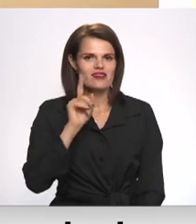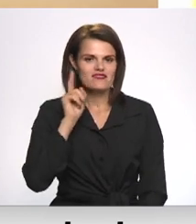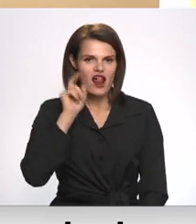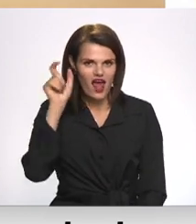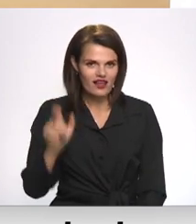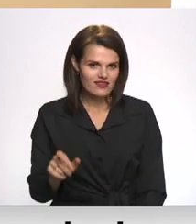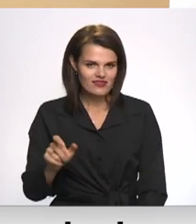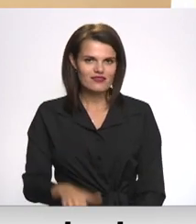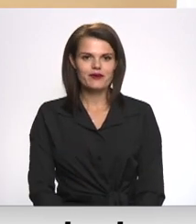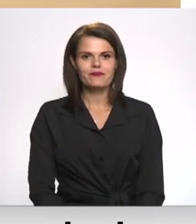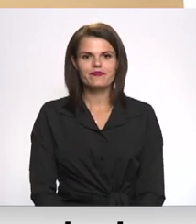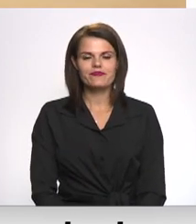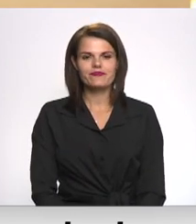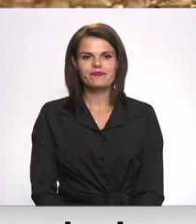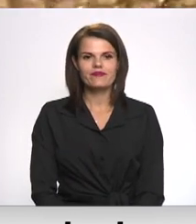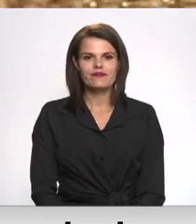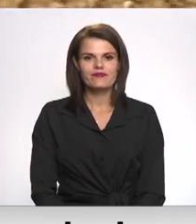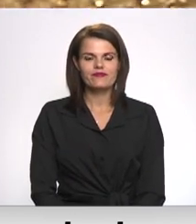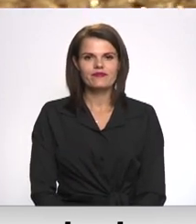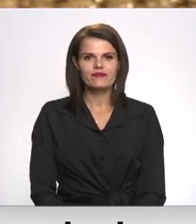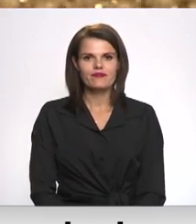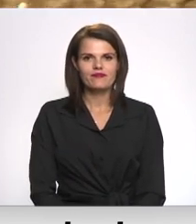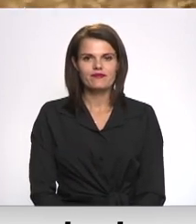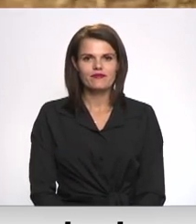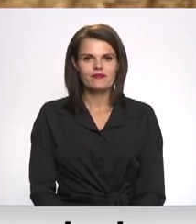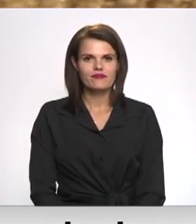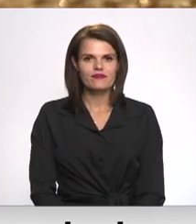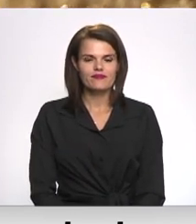Zelenska. Ieva Benefelde, Alans Peršavics, Ivo Peršavics, Skrundas televīzija.